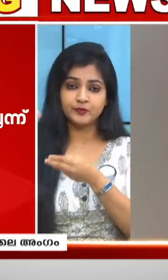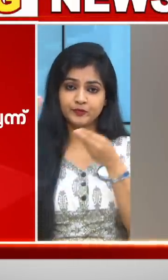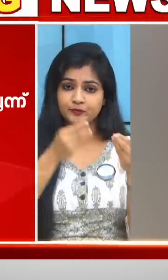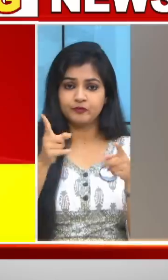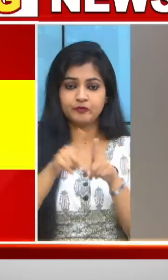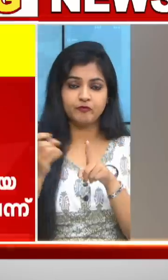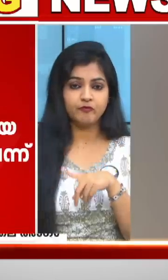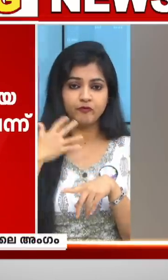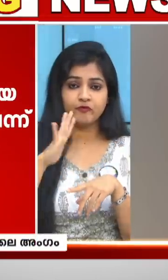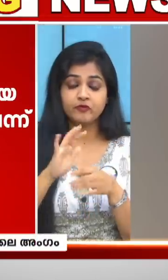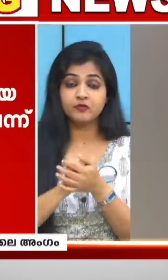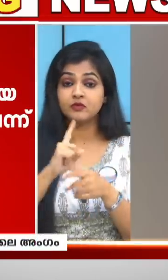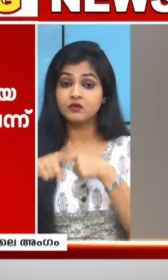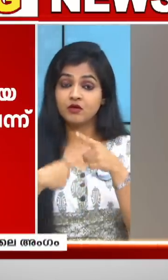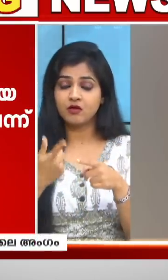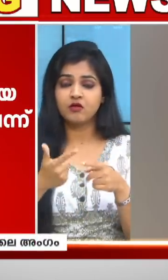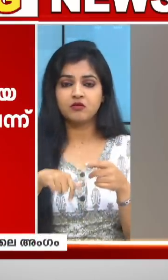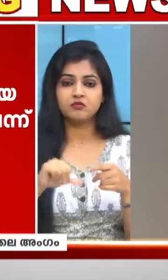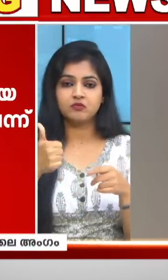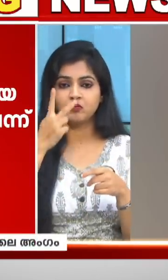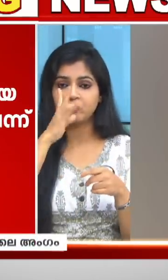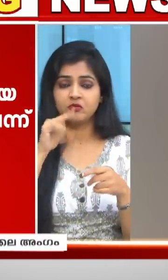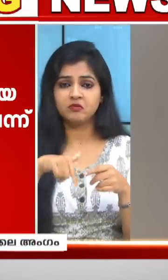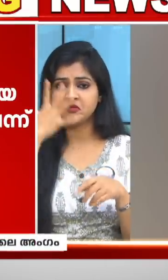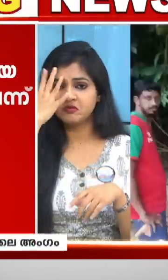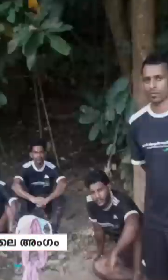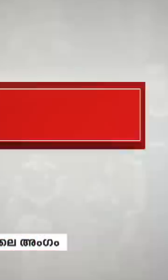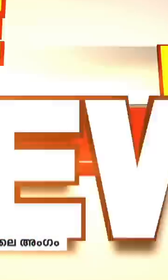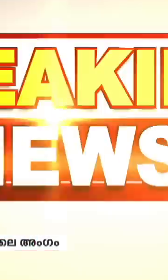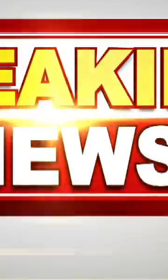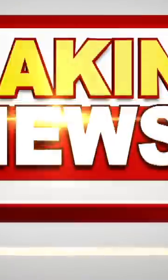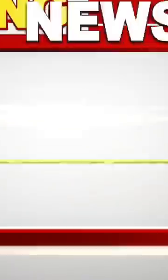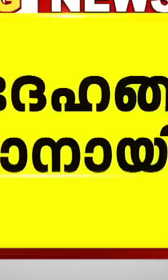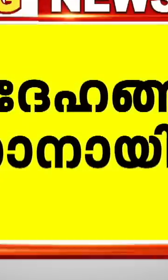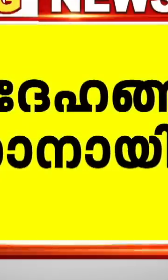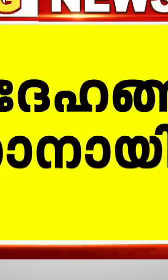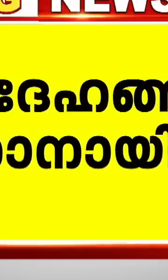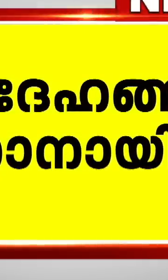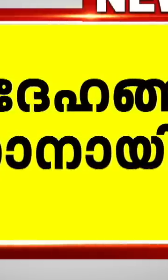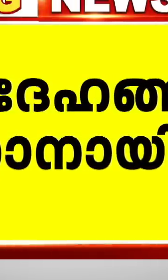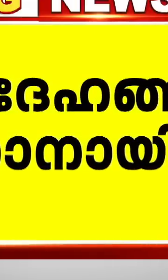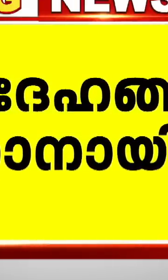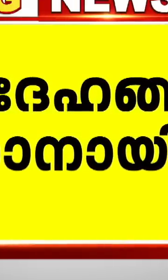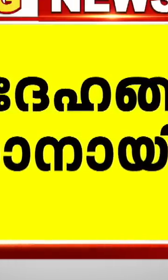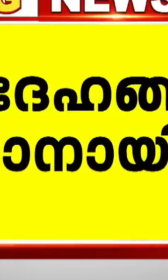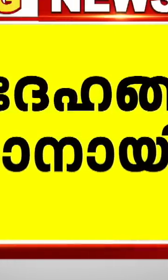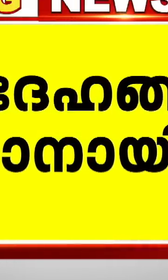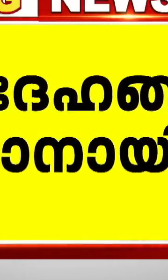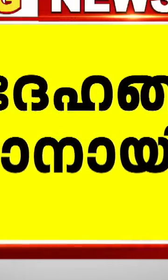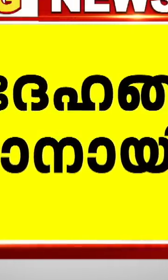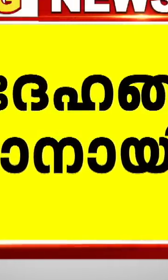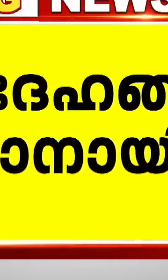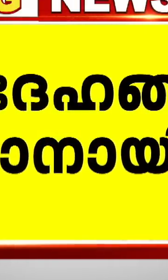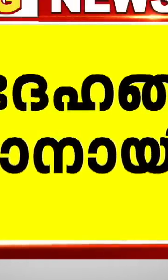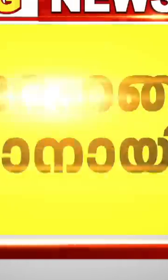ഇവിടുന്ന് നാളെ എന്തായാലും ചെയ്യാൻ കഴിയുള്ളൂ, ഇന്നിപ്പോ സമയമല്ലല്ലോ. ശരി ശരി. അലിയൊക്കെ എപ്പോഴും എവിടെയാണുള്ളത്? അലി എത്ര പേരടങ്ങുന്ന സംഘമായിരുന്നു